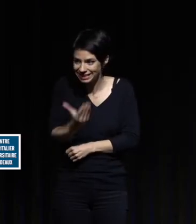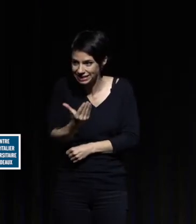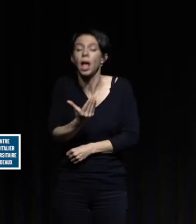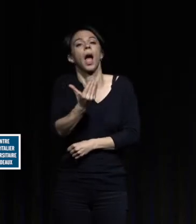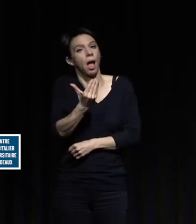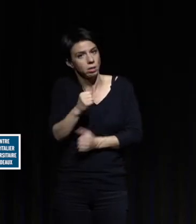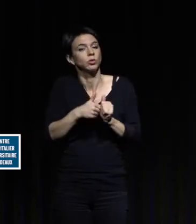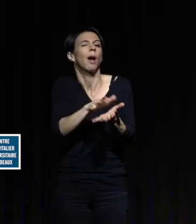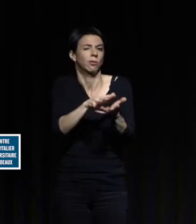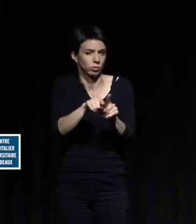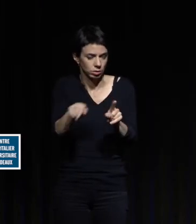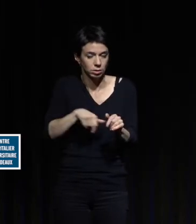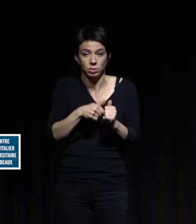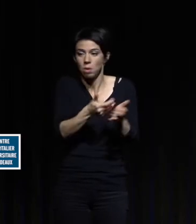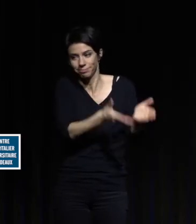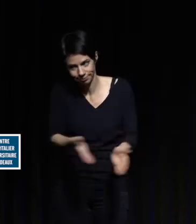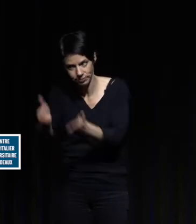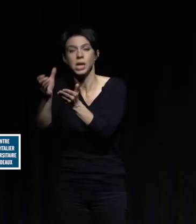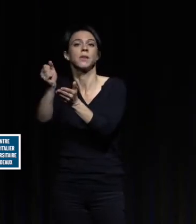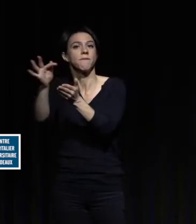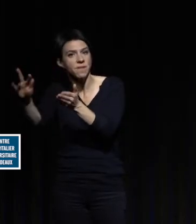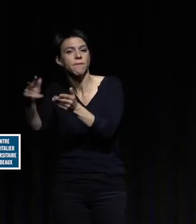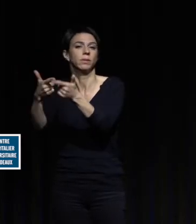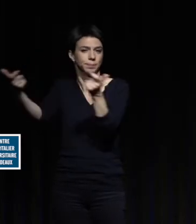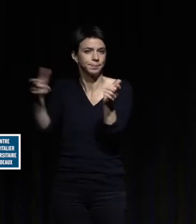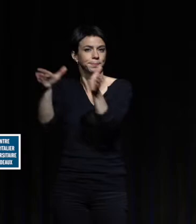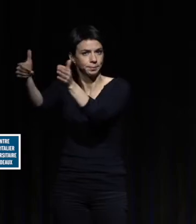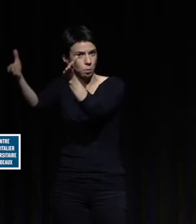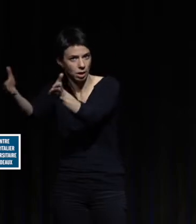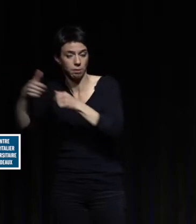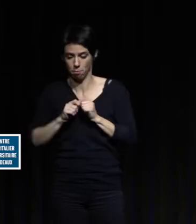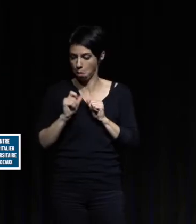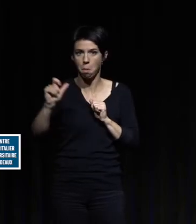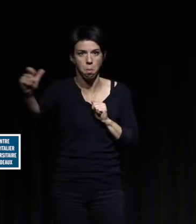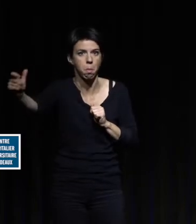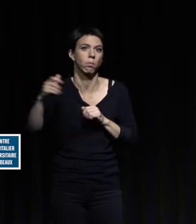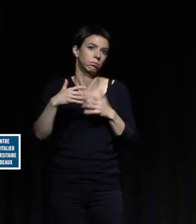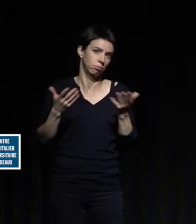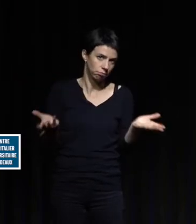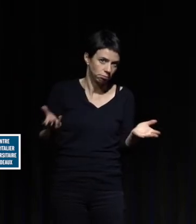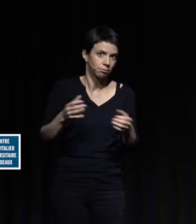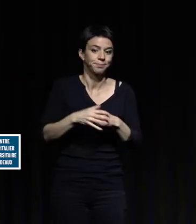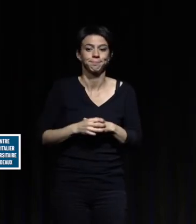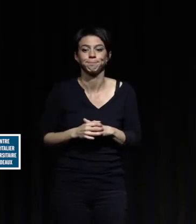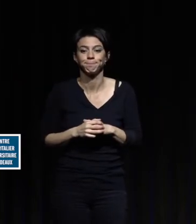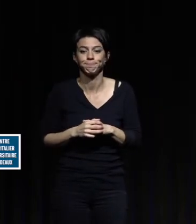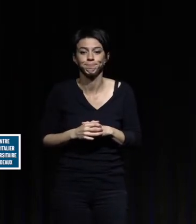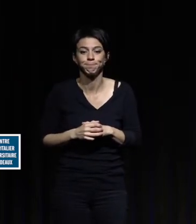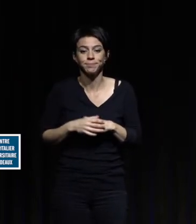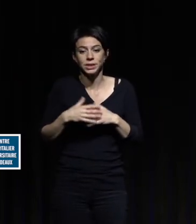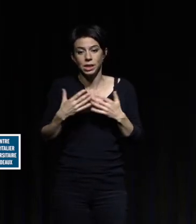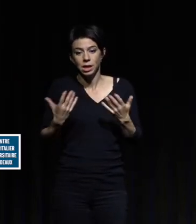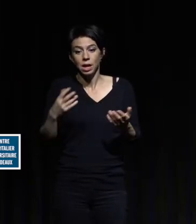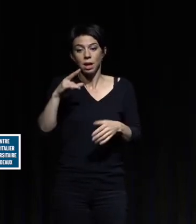d'assistance médicale à procréation. Ça vous donne une idée de ce que c'est. Alors, j'avais prévu un peu de film, mais c'est pas